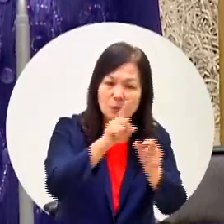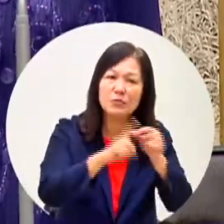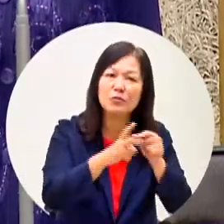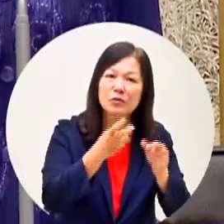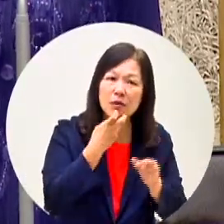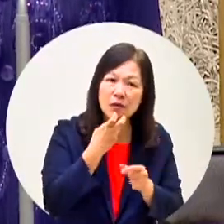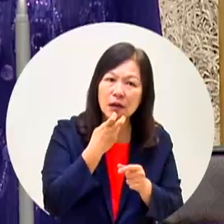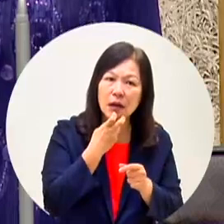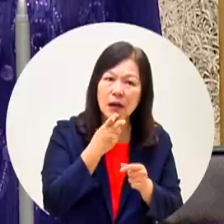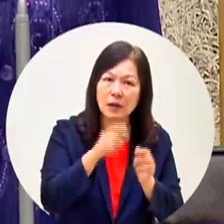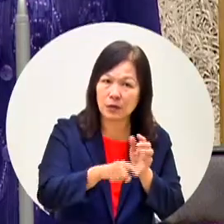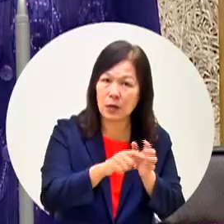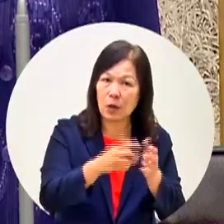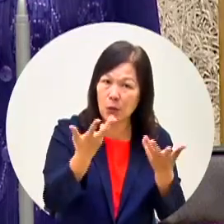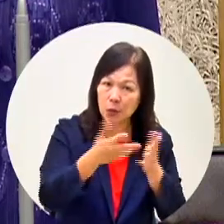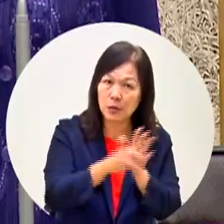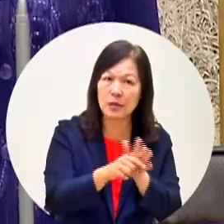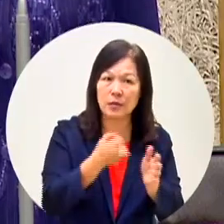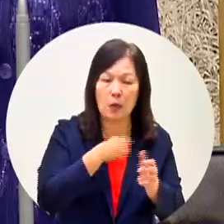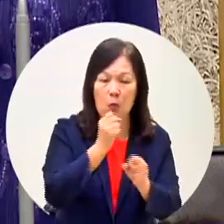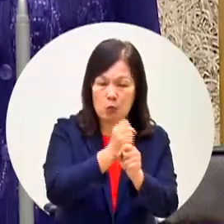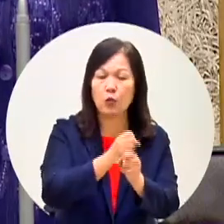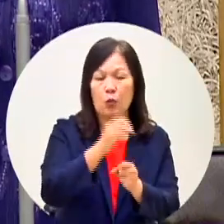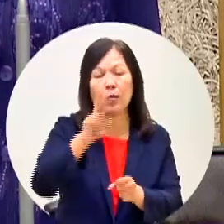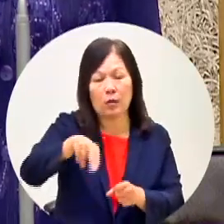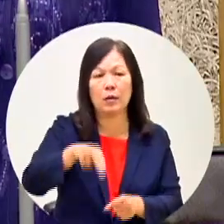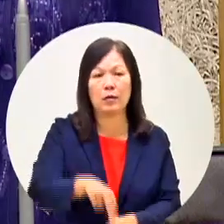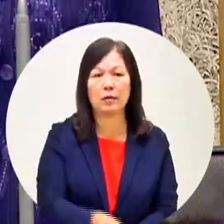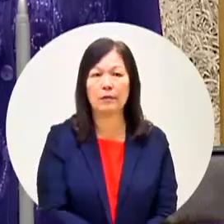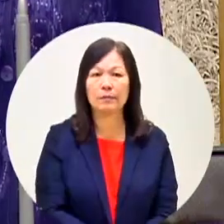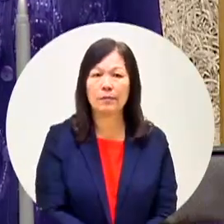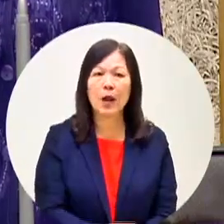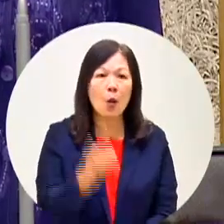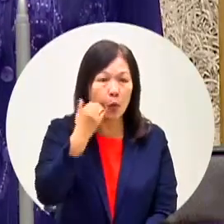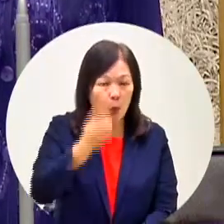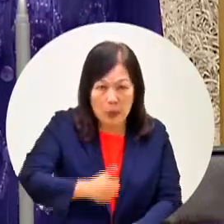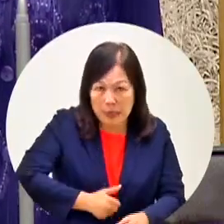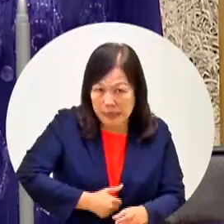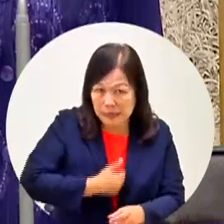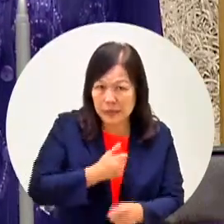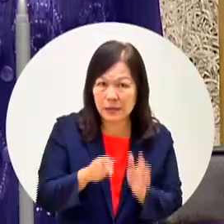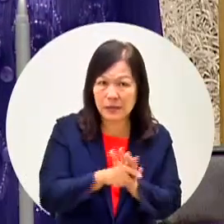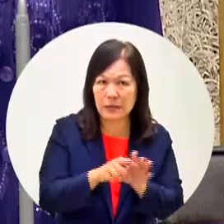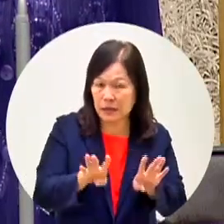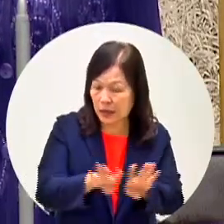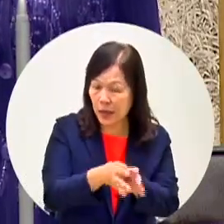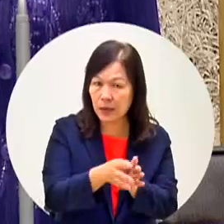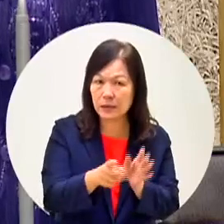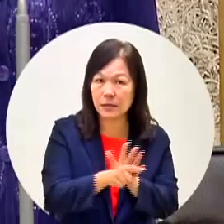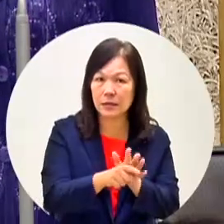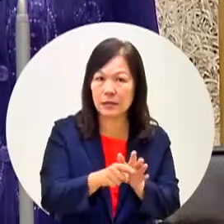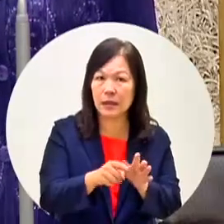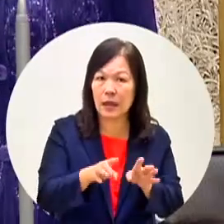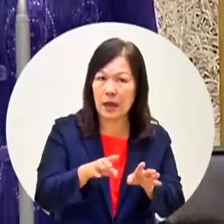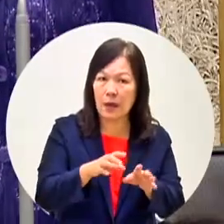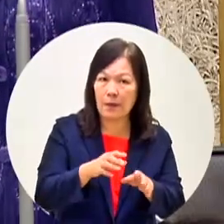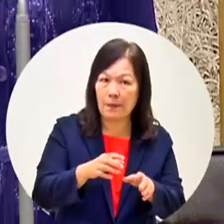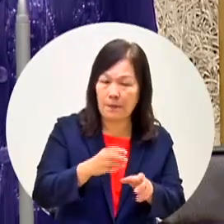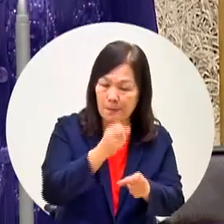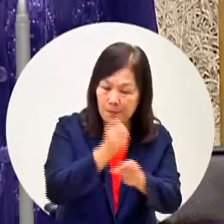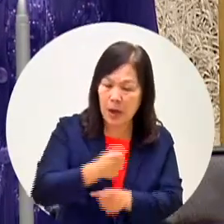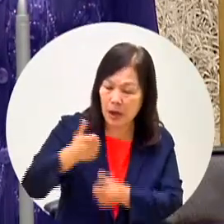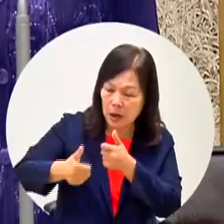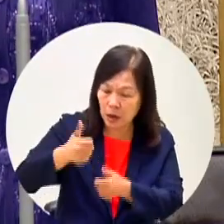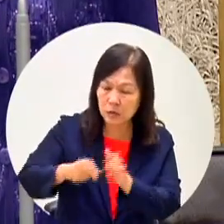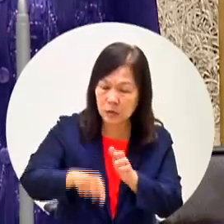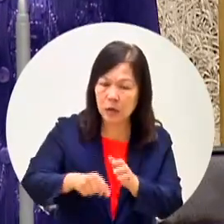是做得到的。那至于说要实际上开始展开赛马的行为，当然还做不到，当然需要